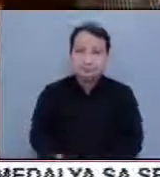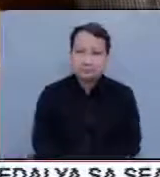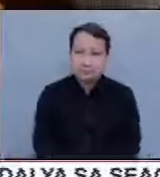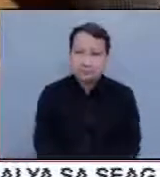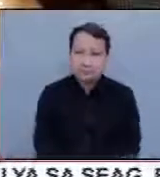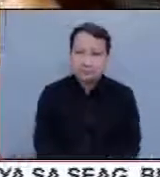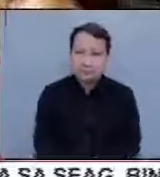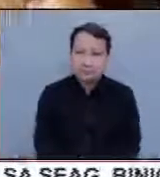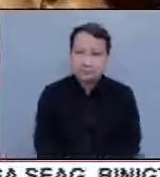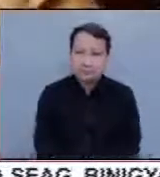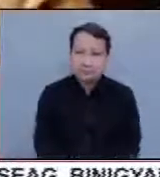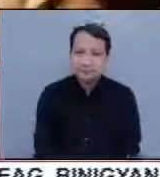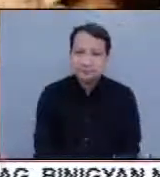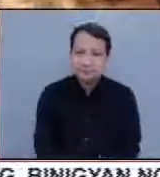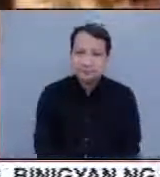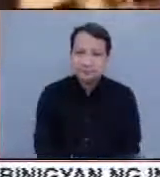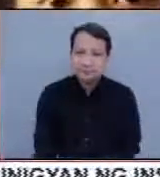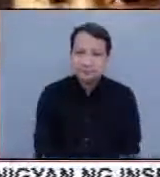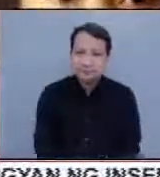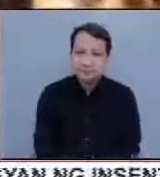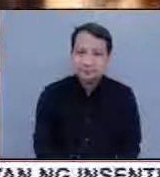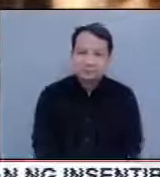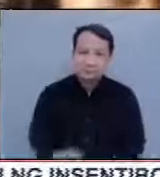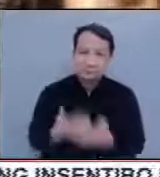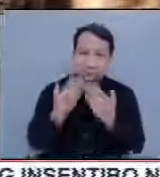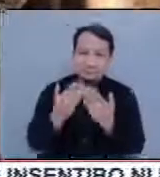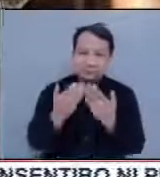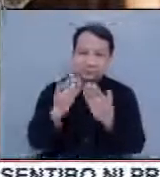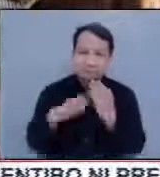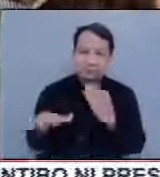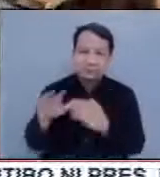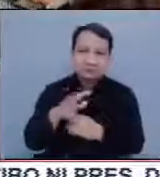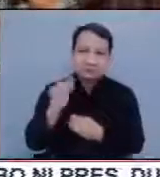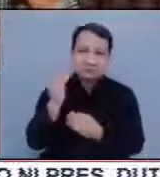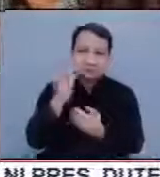Maraming salamat po at binabati ko rin po